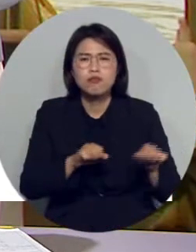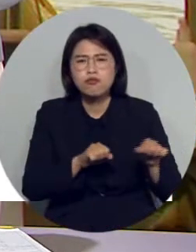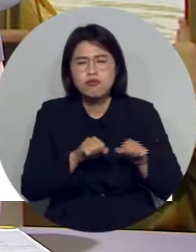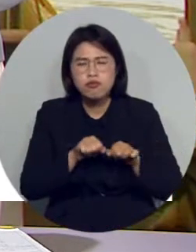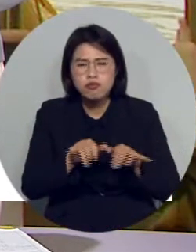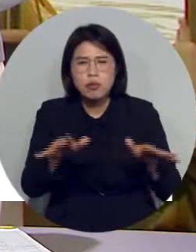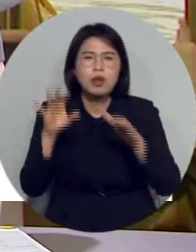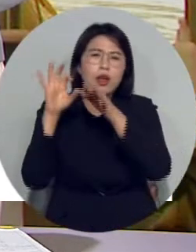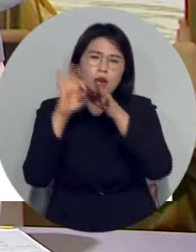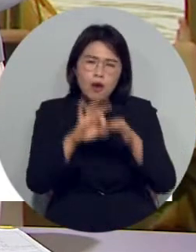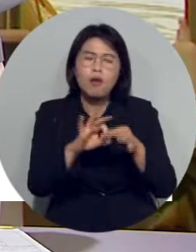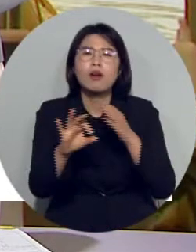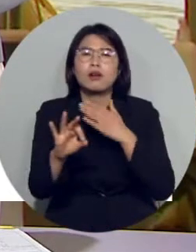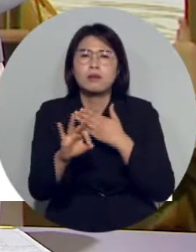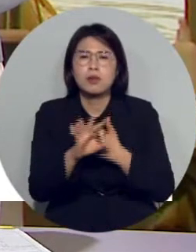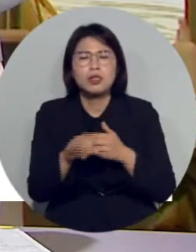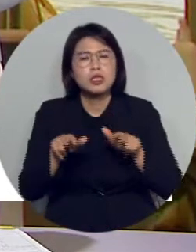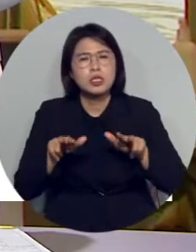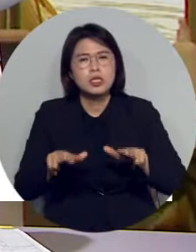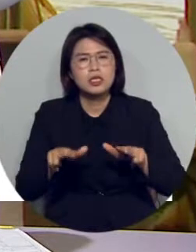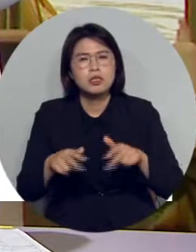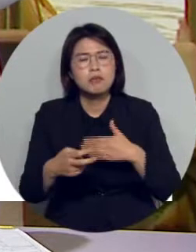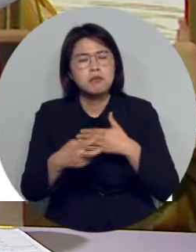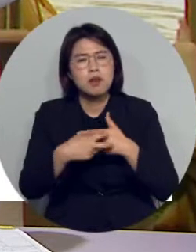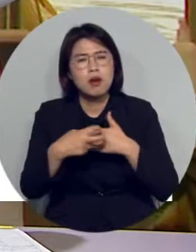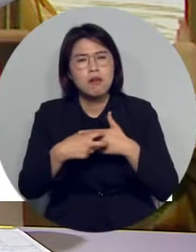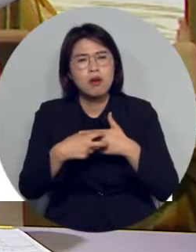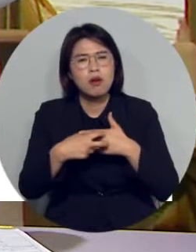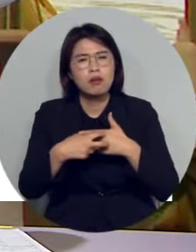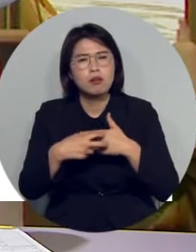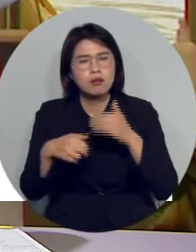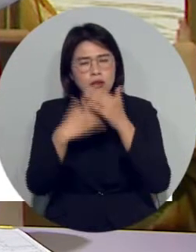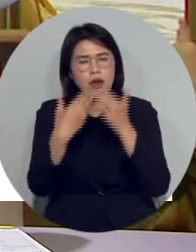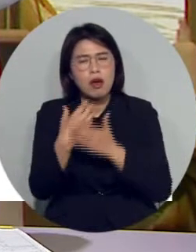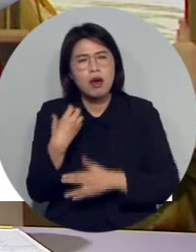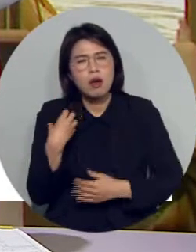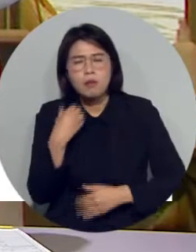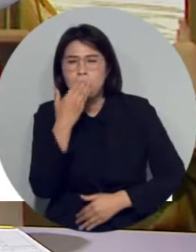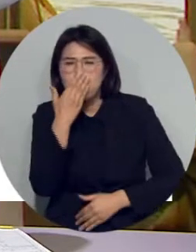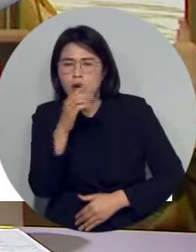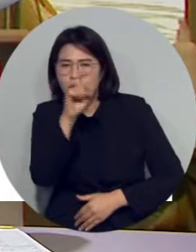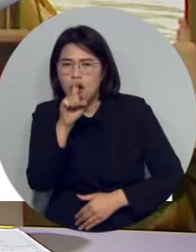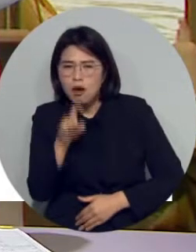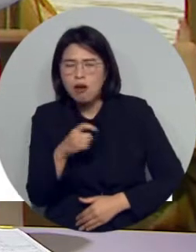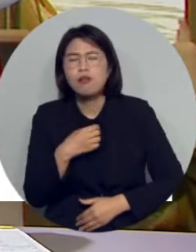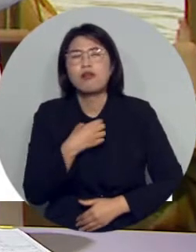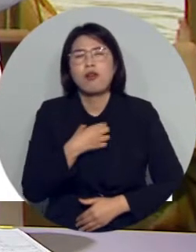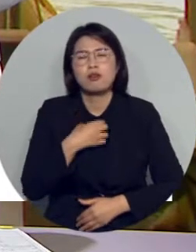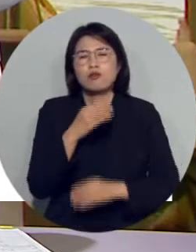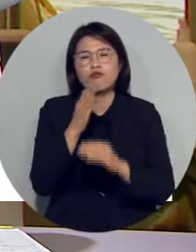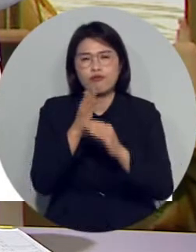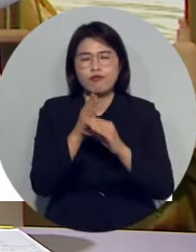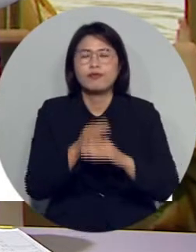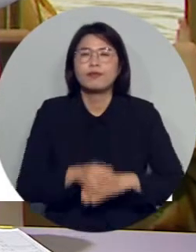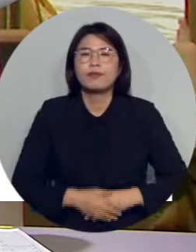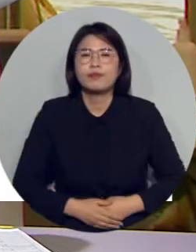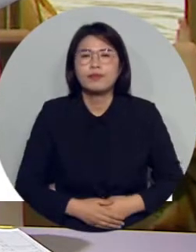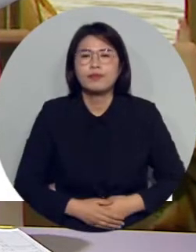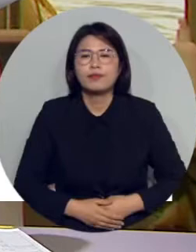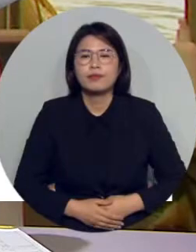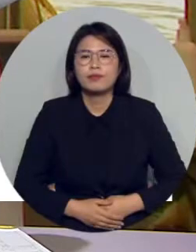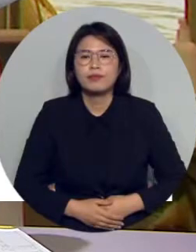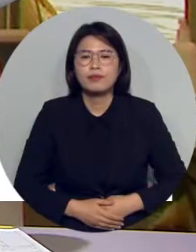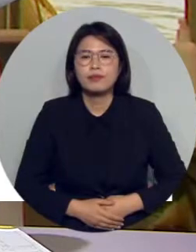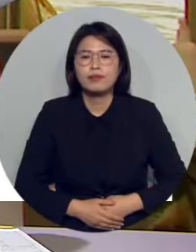추세가 지속된다면 과연 지금의 의료 체계가 감당할 수 있을지 우려의 목소리가 나오고 있습니다 첫 소식 조재환 기자가